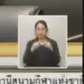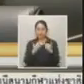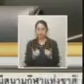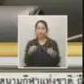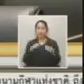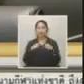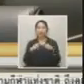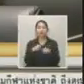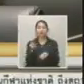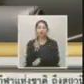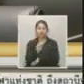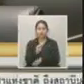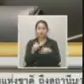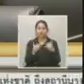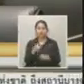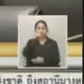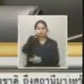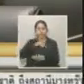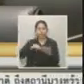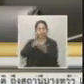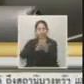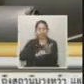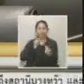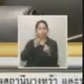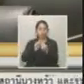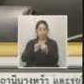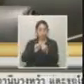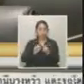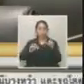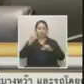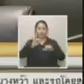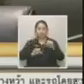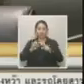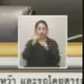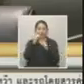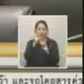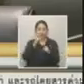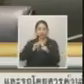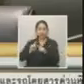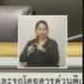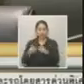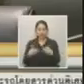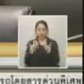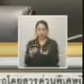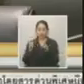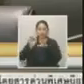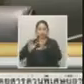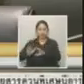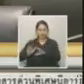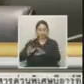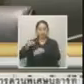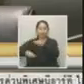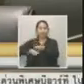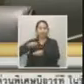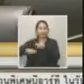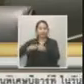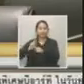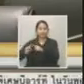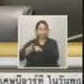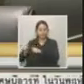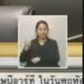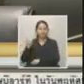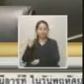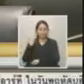ตราบใดที่ประเทศยังใช้สารเคมีและยังมีค้างสต็อกอยู่อีกหลายหมื่นตันที่รอการระบายครับท่านประธาน